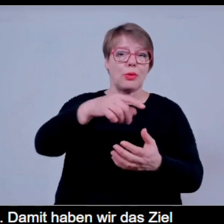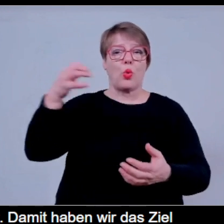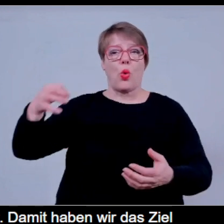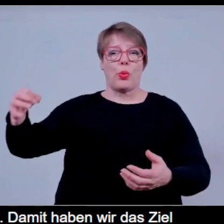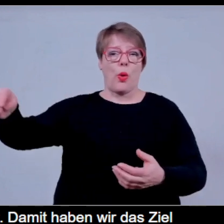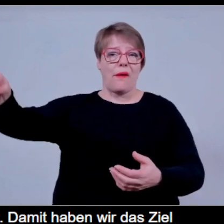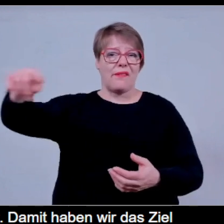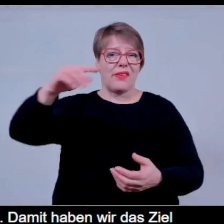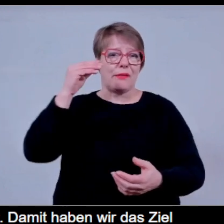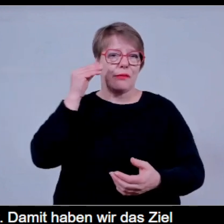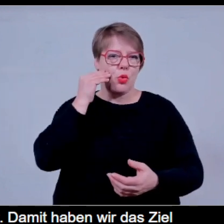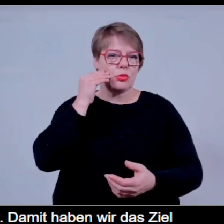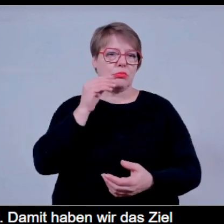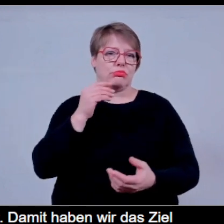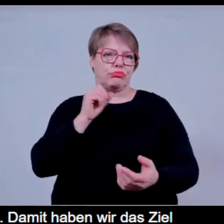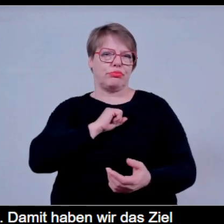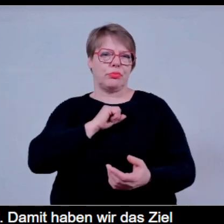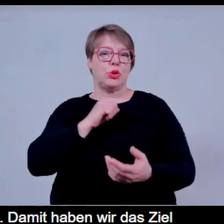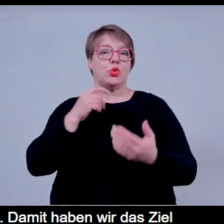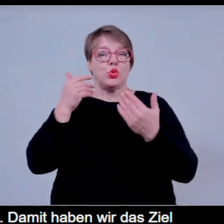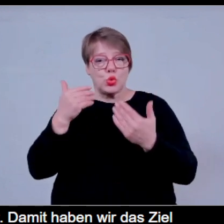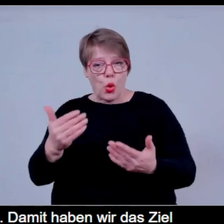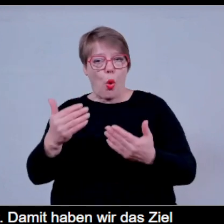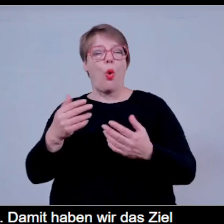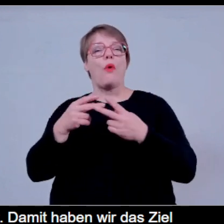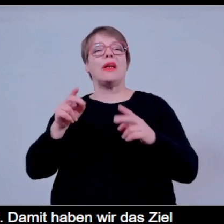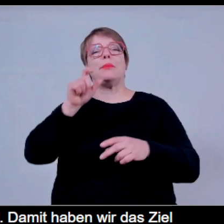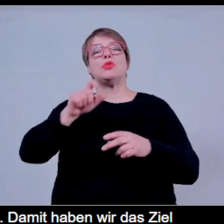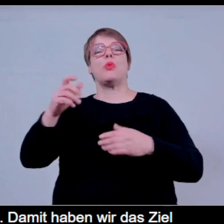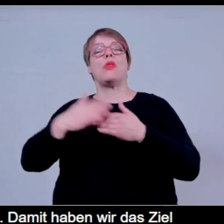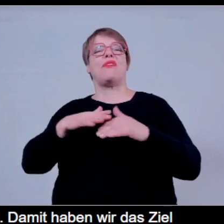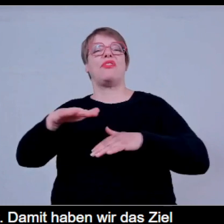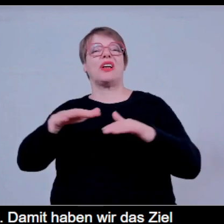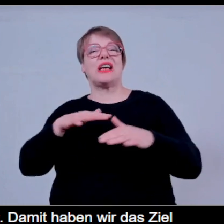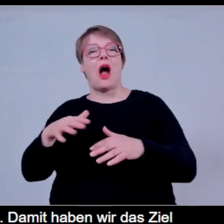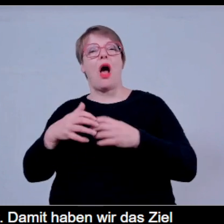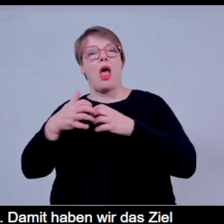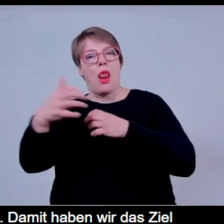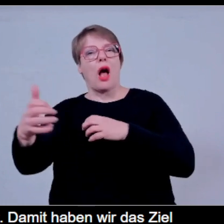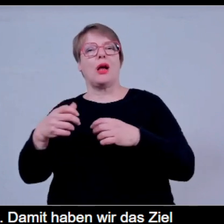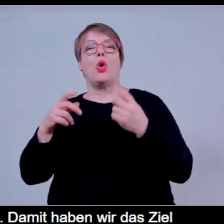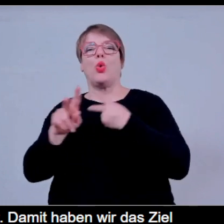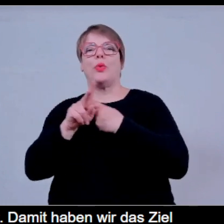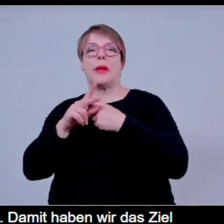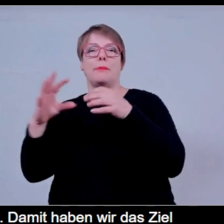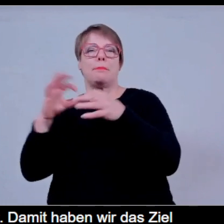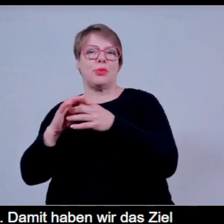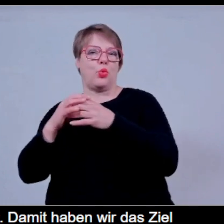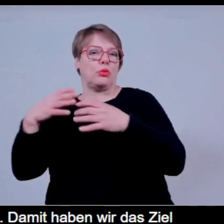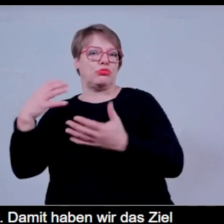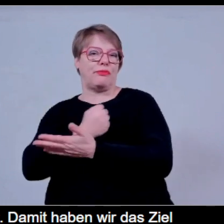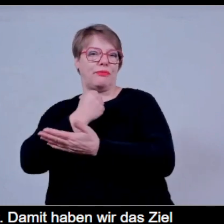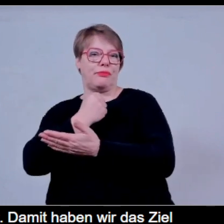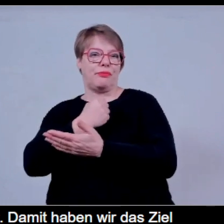Zwischenbemerkung. Wir hoffen natürlich, also wir Verkehrsminister, am Donnerstag der Bund sich mit dem Ministerpräsidenten auf eine Lösung verständigt.